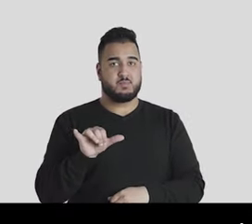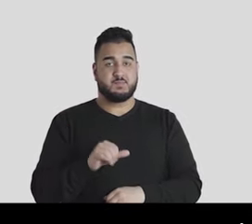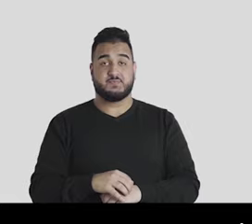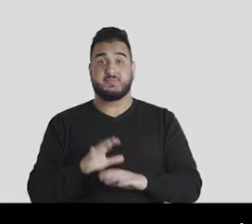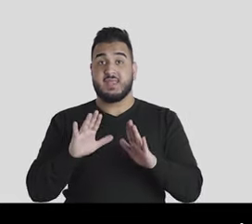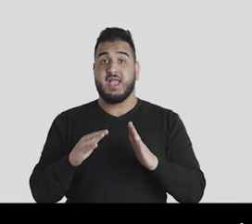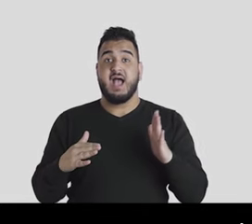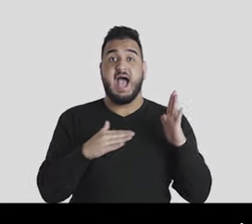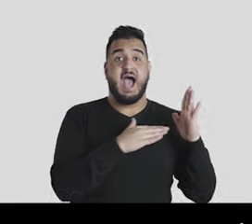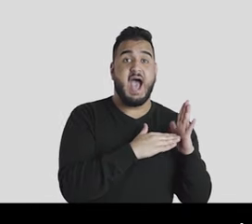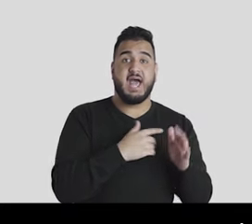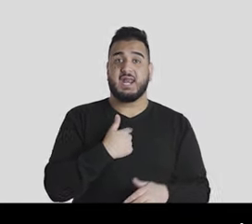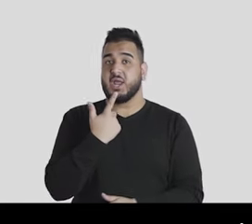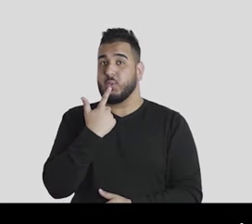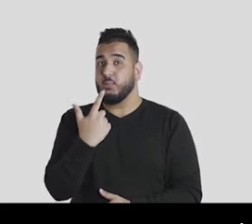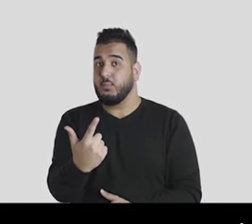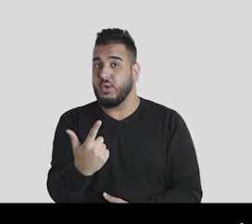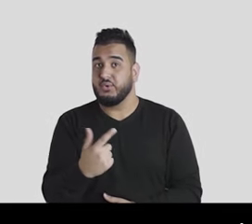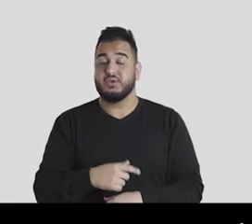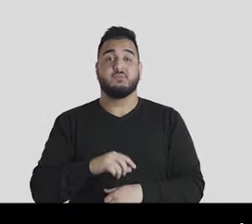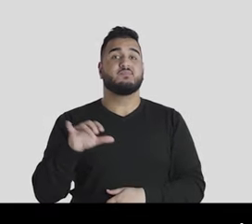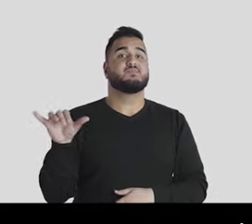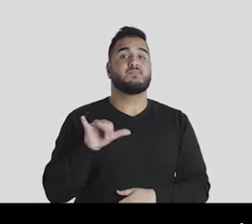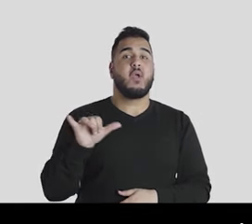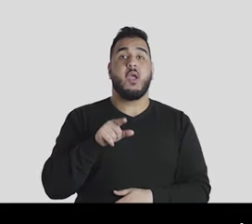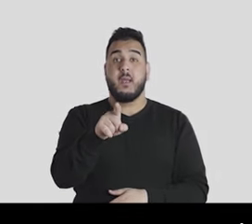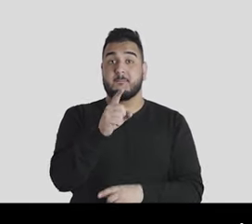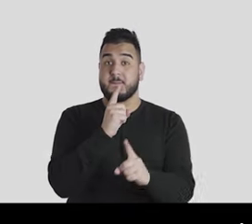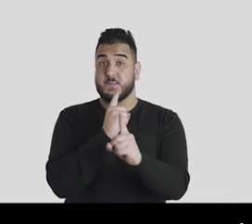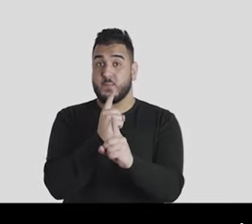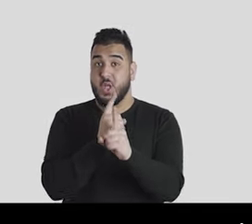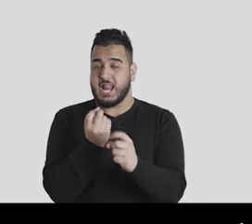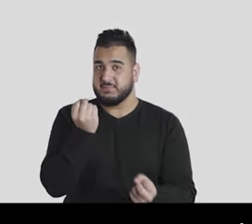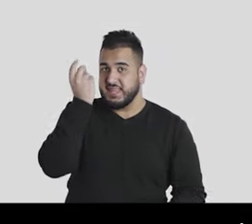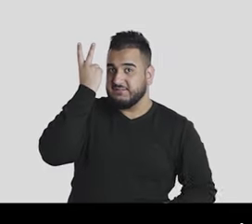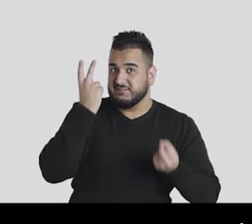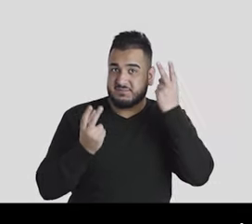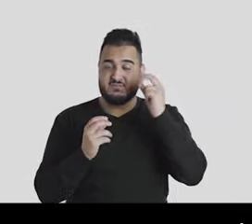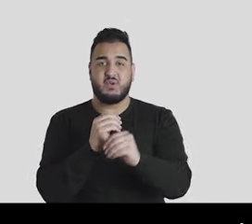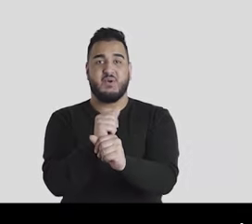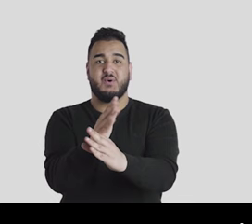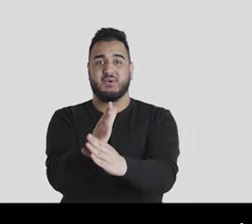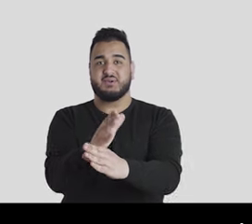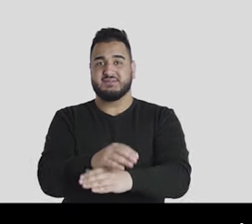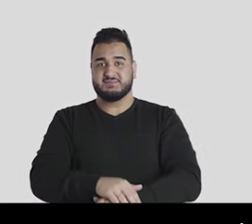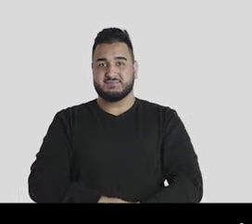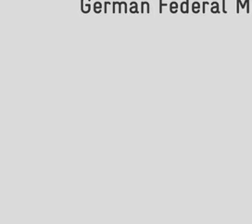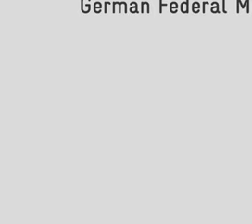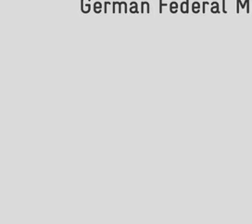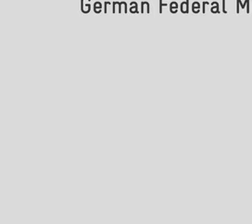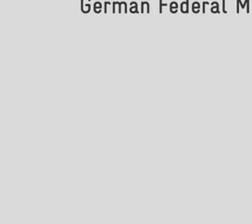ختام هذه الجلسة نود أن نؤكد على أن الأمر منوط بك، فلا حدود لإبداعك.